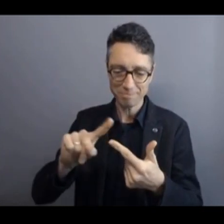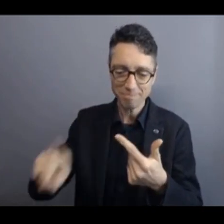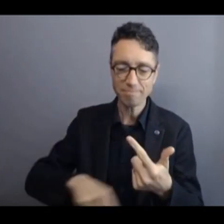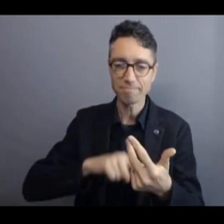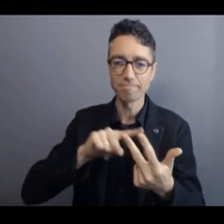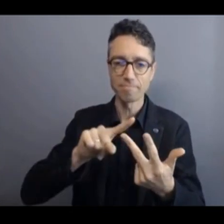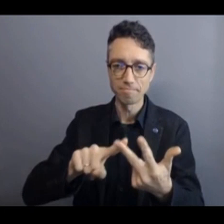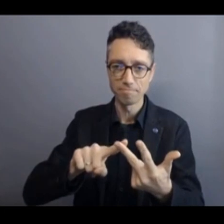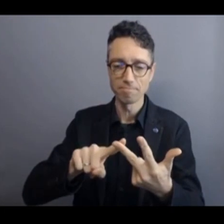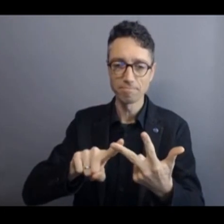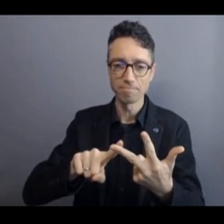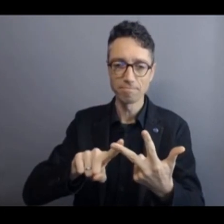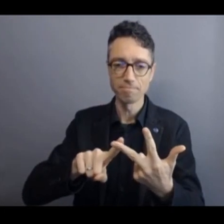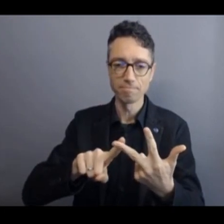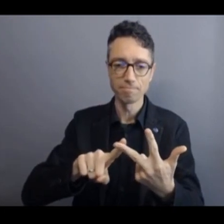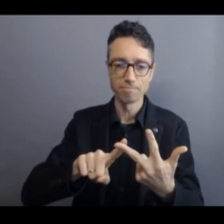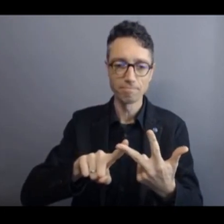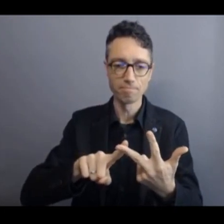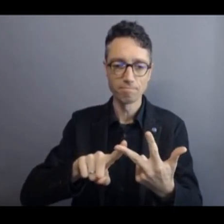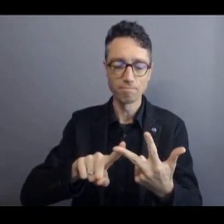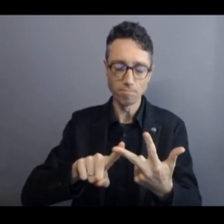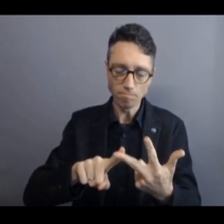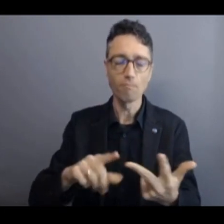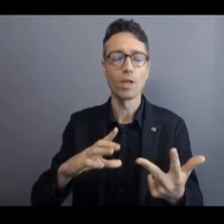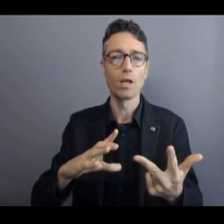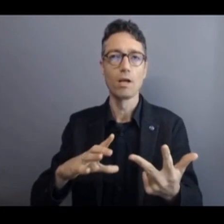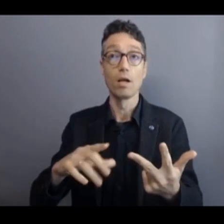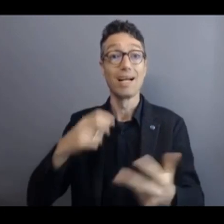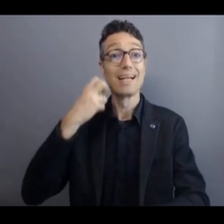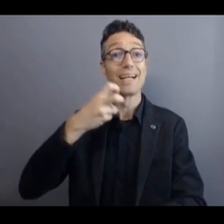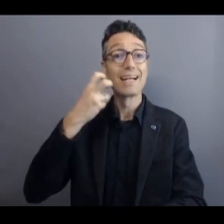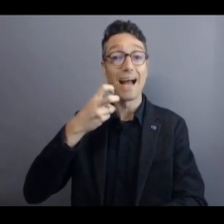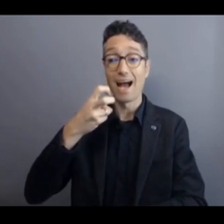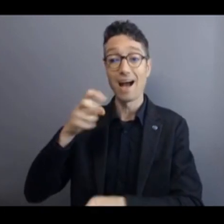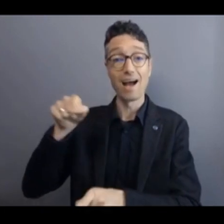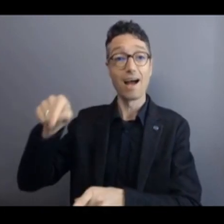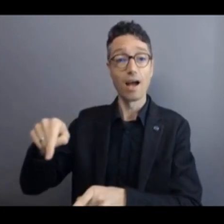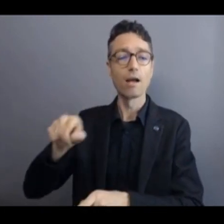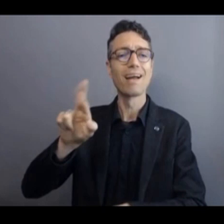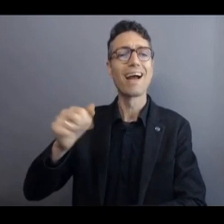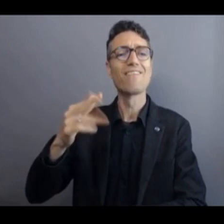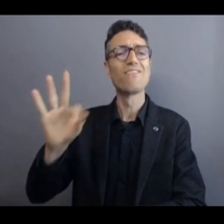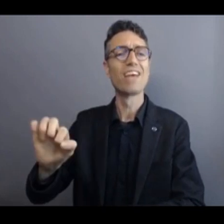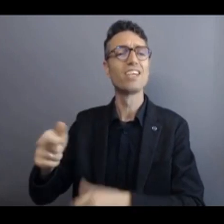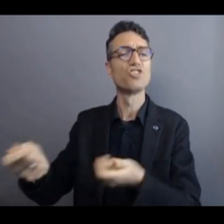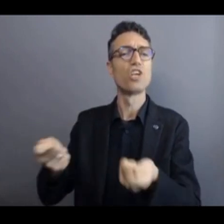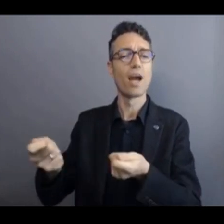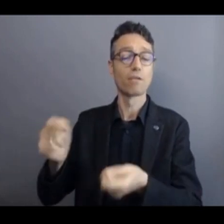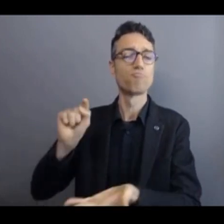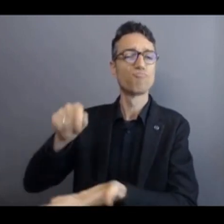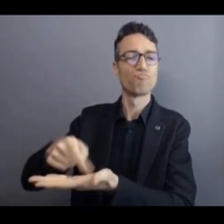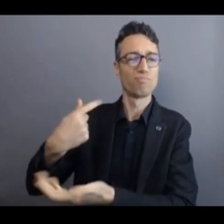On a également dans les gares qui sont gérées par Renfe, côté espagnol, on a déployé un